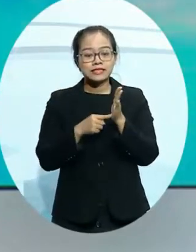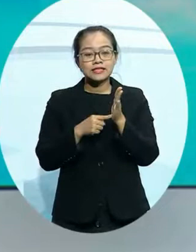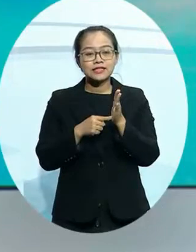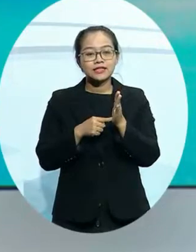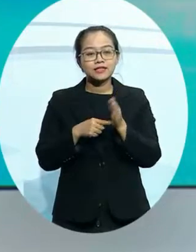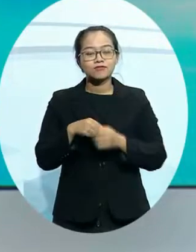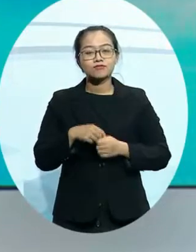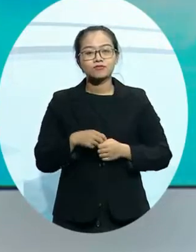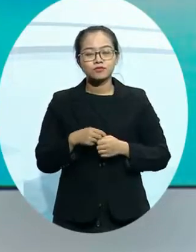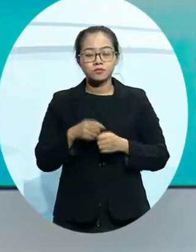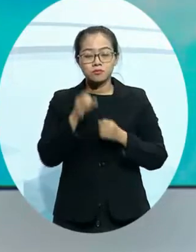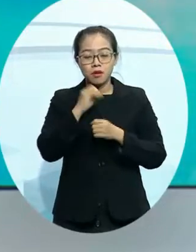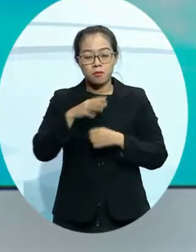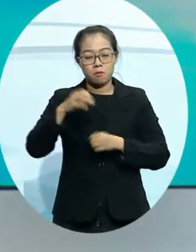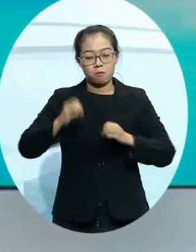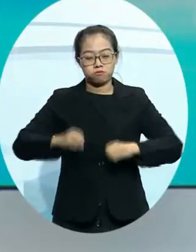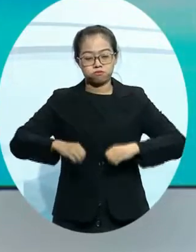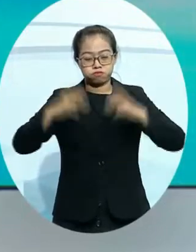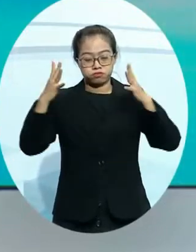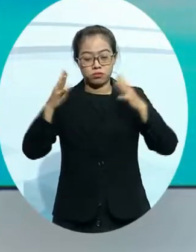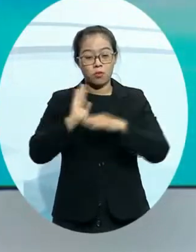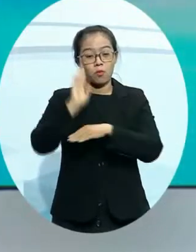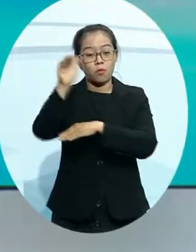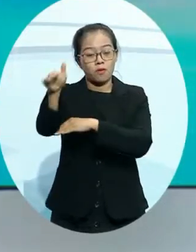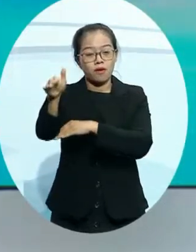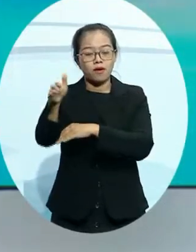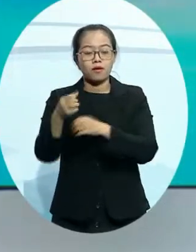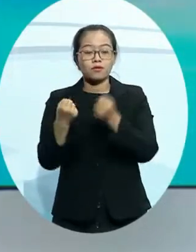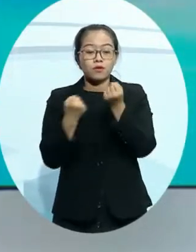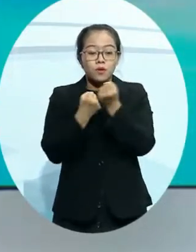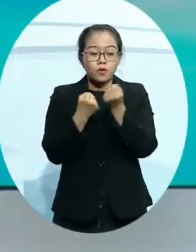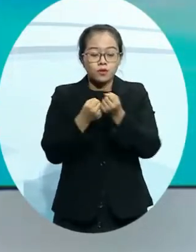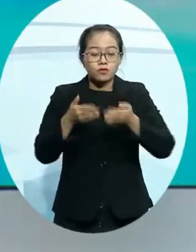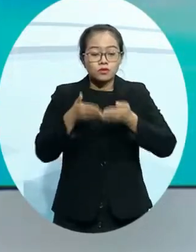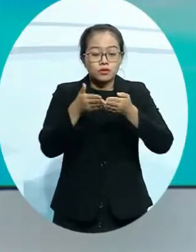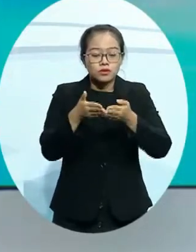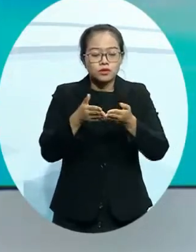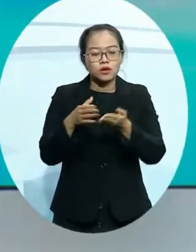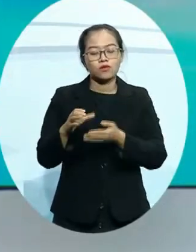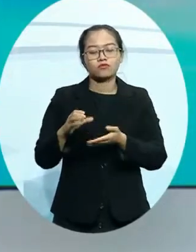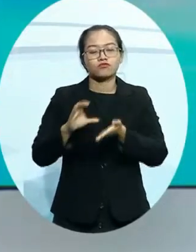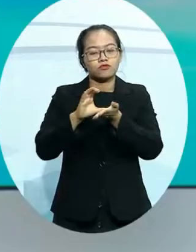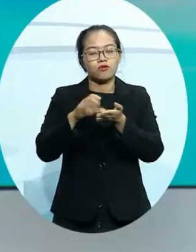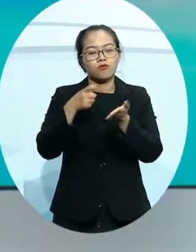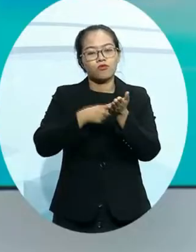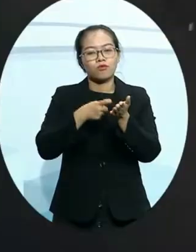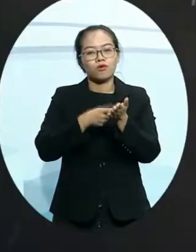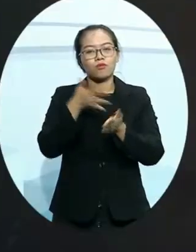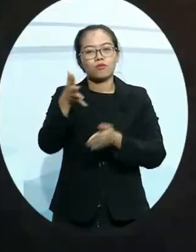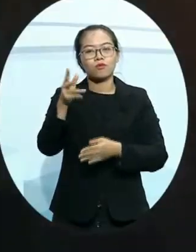rà phá bom mìn ngoài khơi bờ biển Odessa và hộ tống các tàu chở ngũ cốc của Kiev.